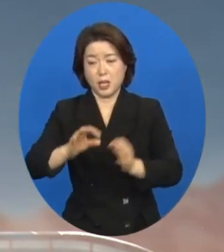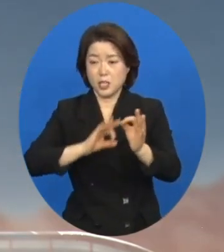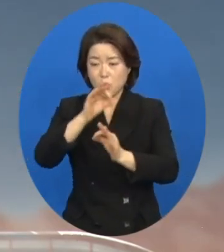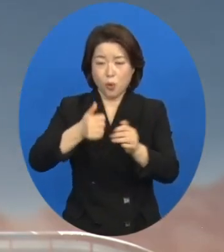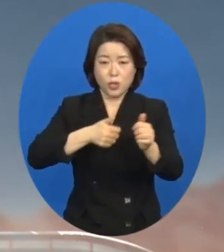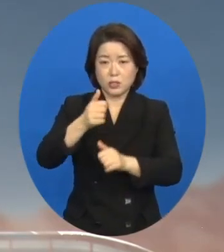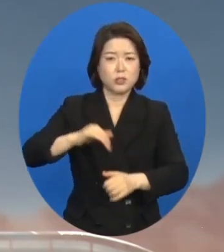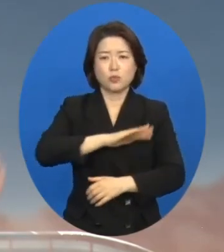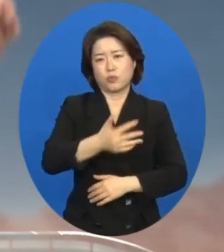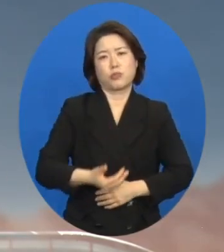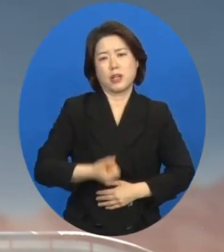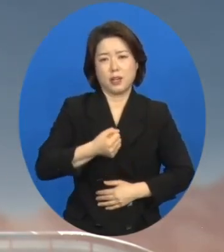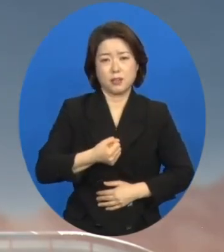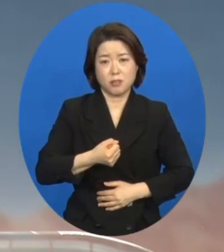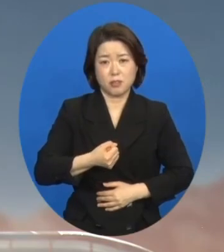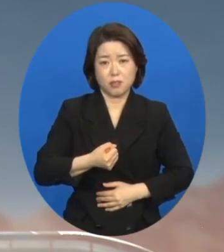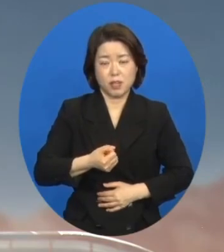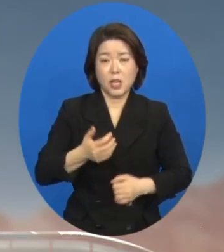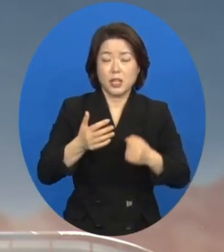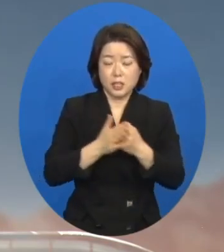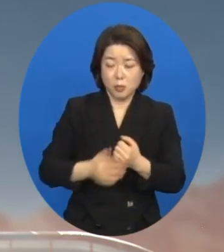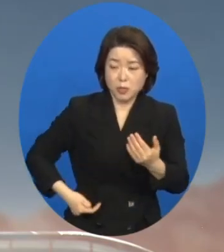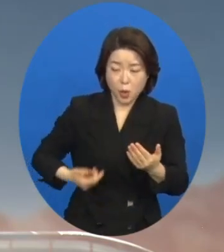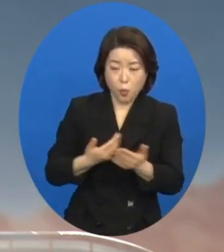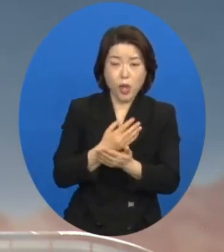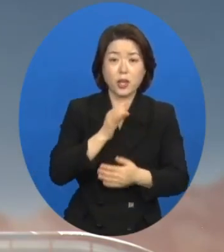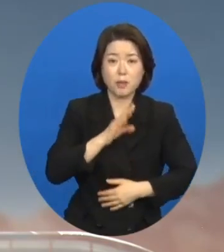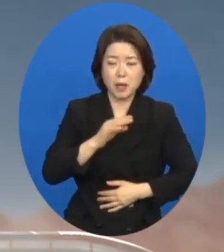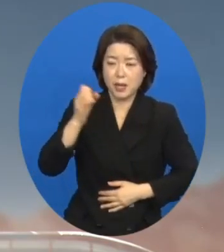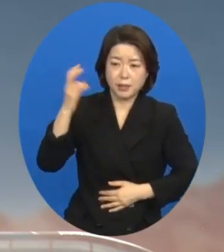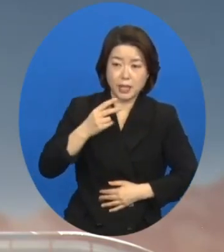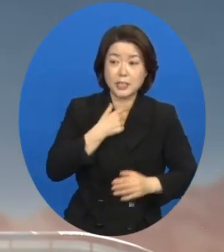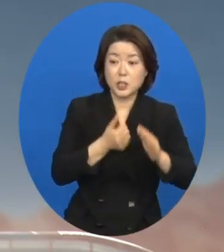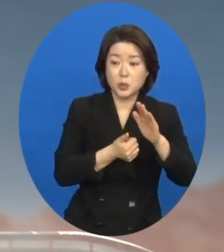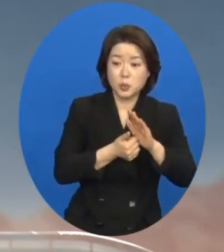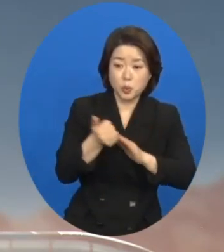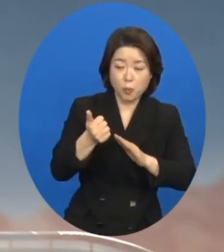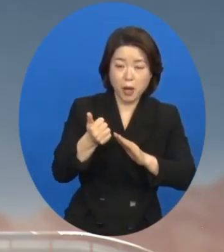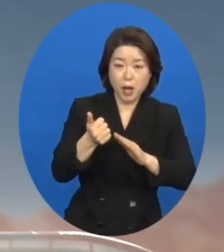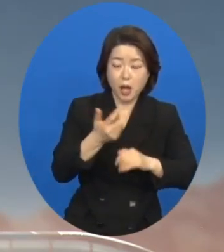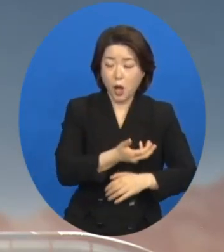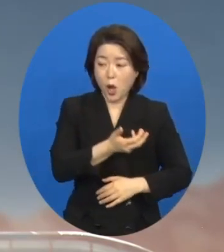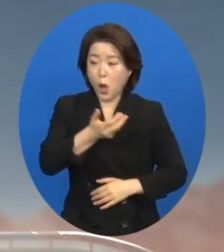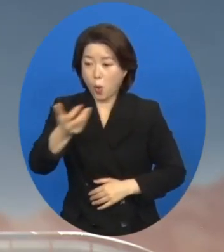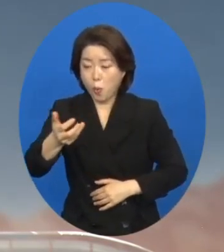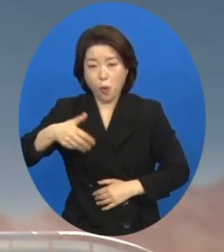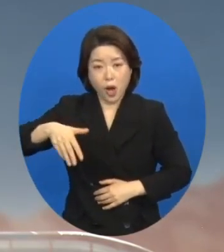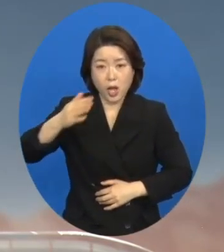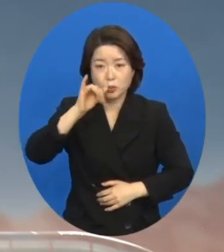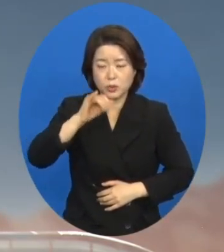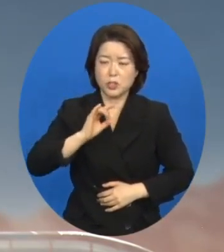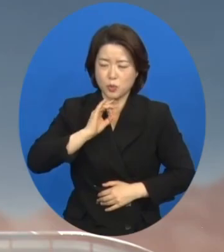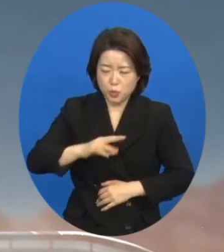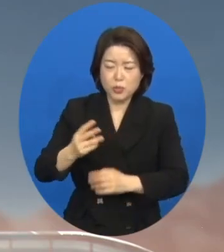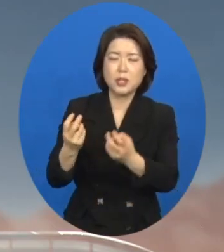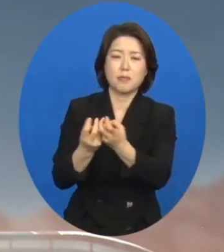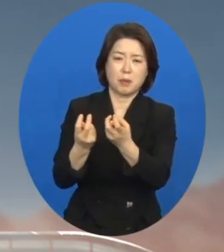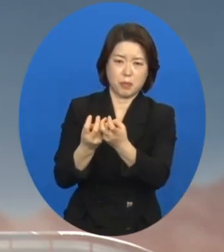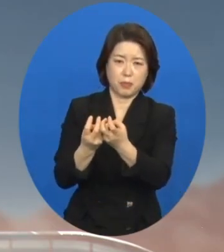것입니다. 그러므로 회개만이 다시 소망의 문으로 생명의 길로 갈 수 있는 유일한